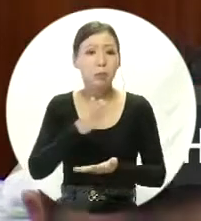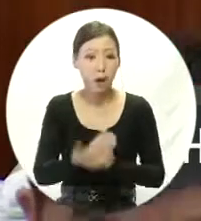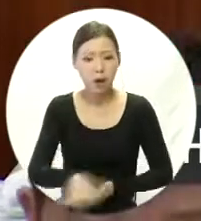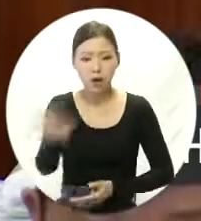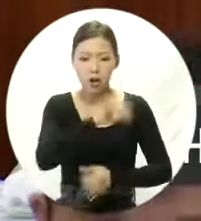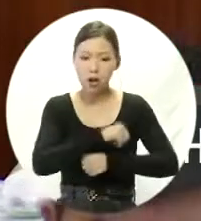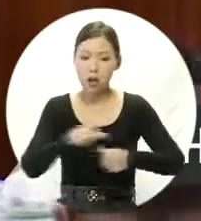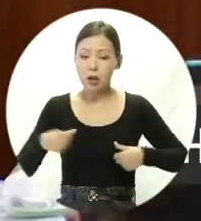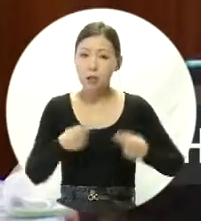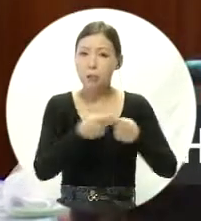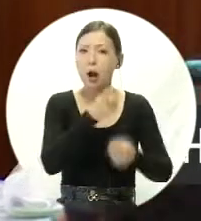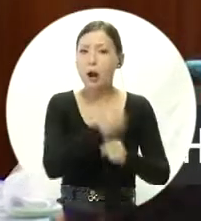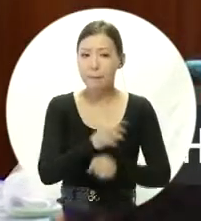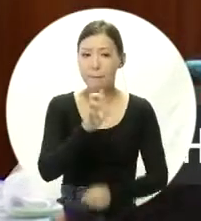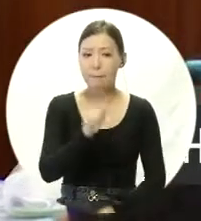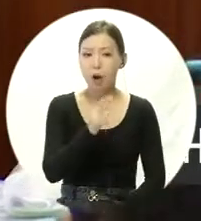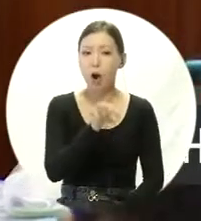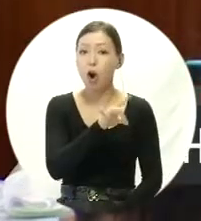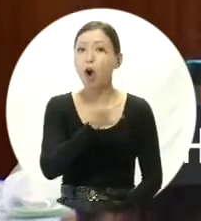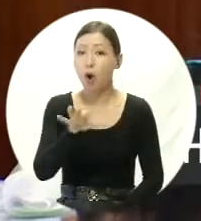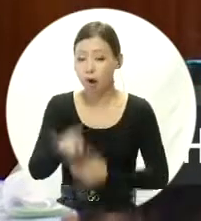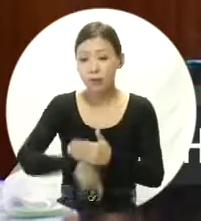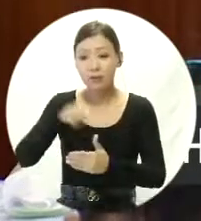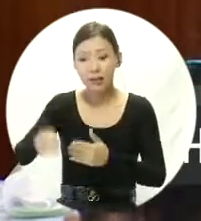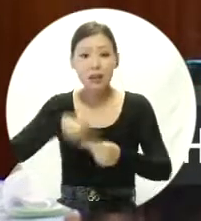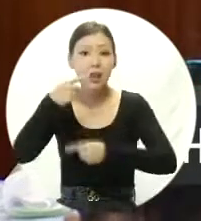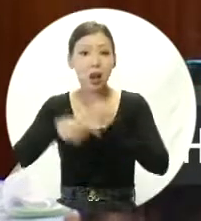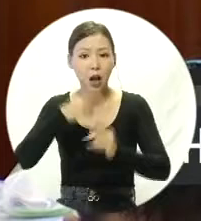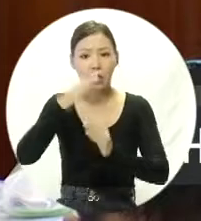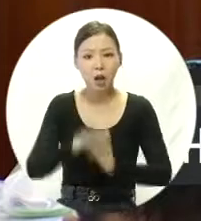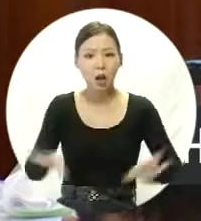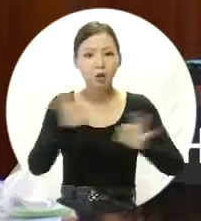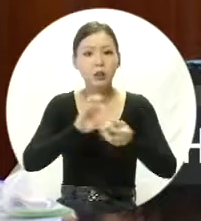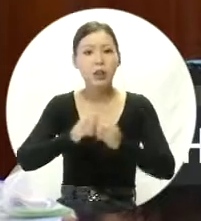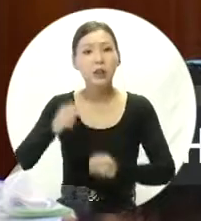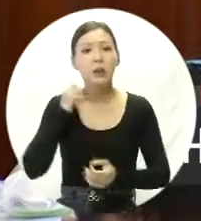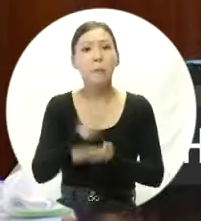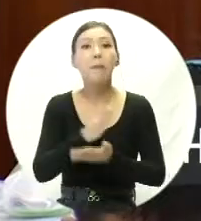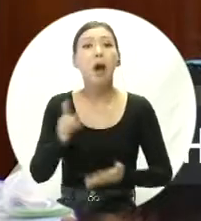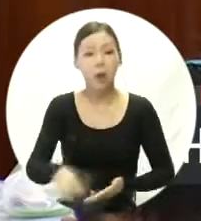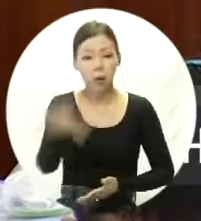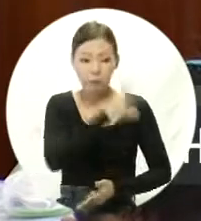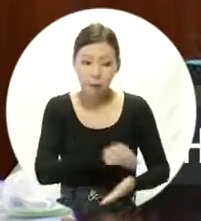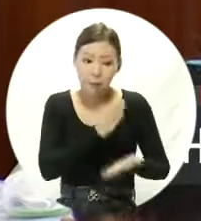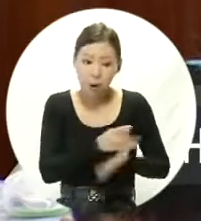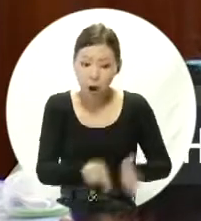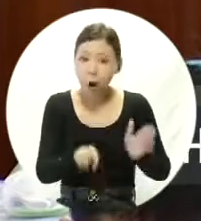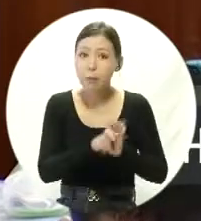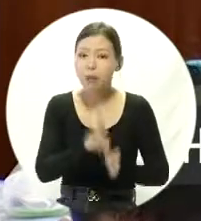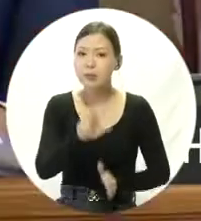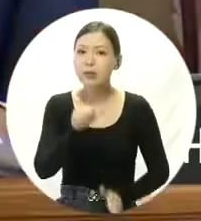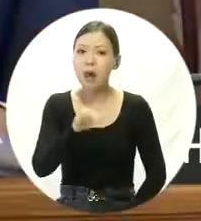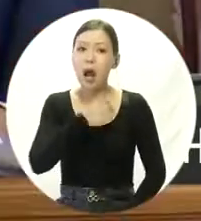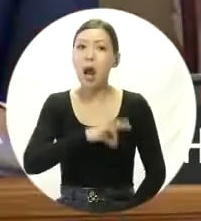Яг эрдэд хурц ажиллаж байгаа баг хорооны зүгээс энэ талын яриа танилцуулгыг тасралтгүй хийж чадж байгаа юу? Өөрөөр хэлбэл бид байгаа боломжоо хэр ашиглаж